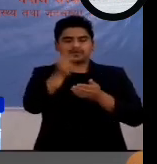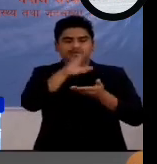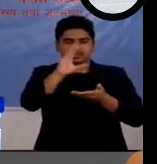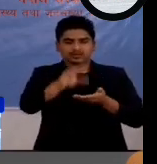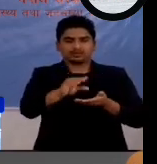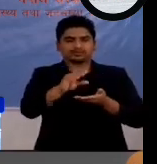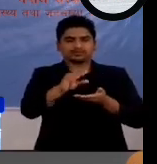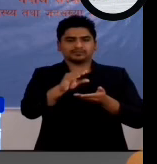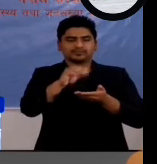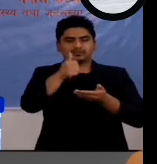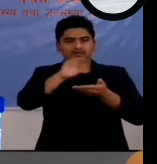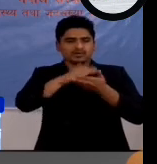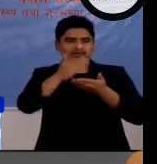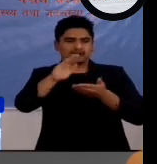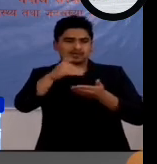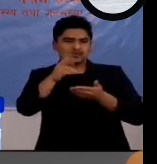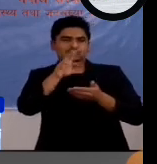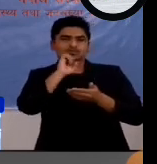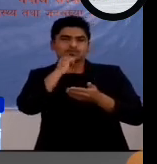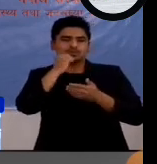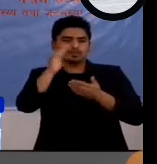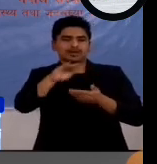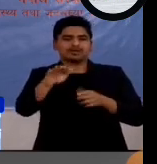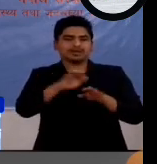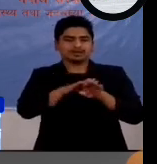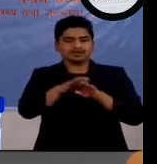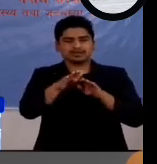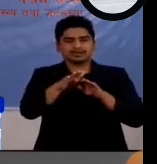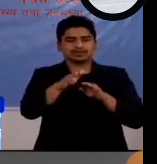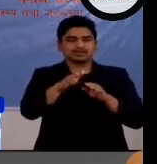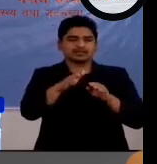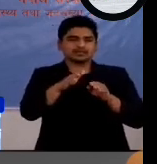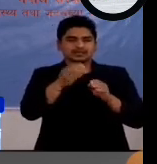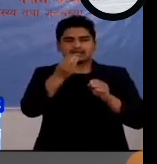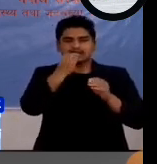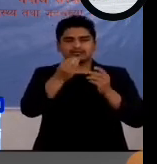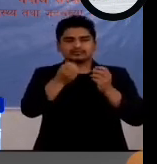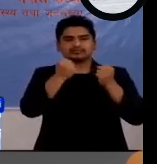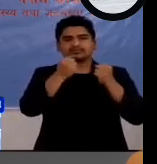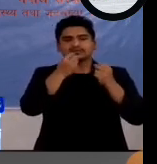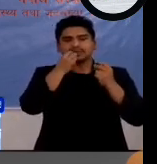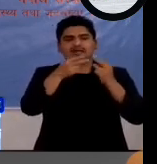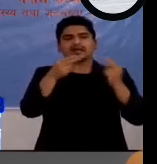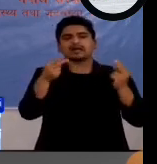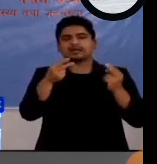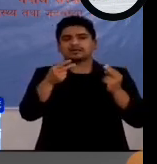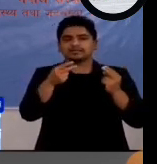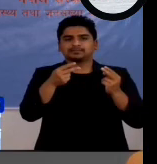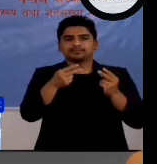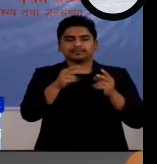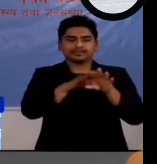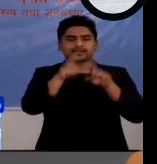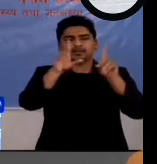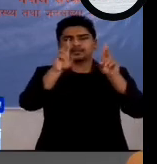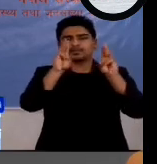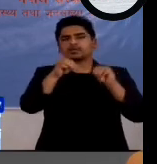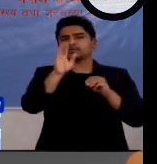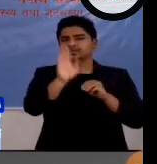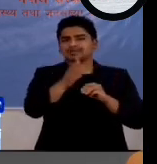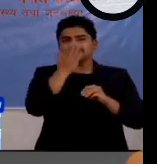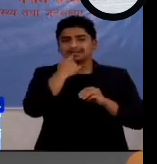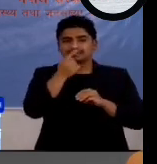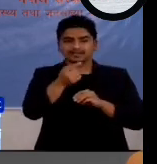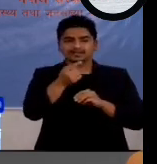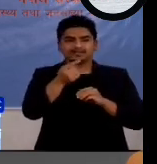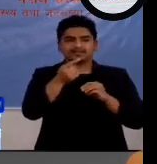नियमित स्तनपान, 6 महिनापछि 2 वर्षसम्मका बालबालिकाहरूलाई समुचित ठोस आहार कम्प्लिमेन्ट्री फिडिङ भन्छौं, त्यो चाहिँ अति नै महत्त्वपूर्ण